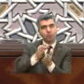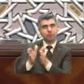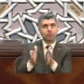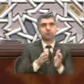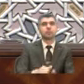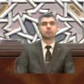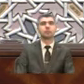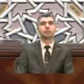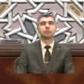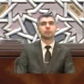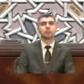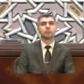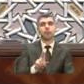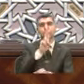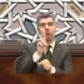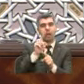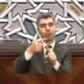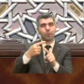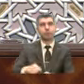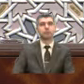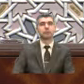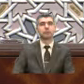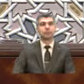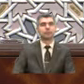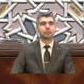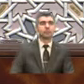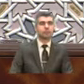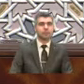سيد الوزير. تعقيب سيد النائب.